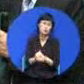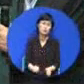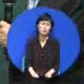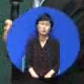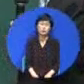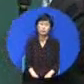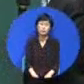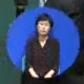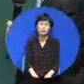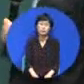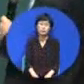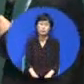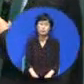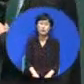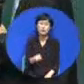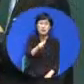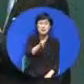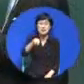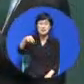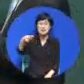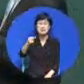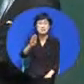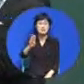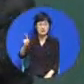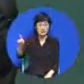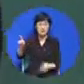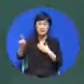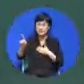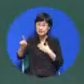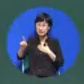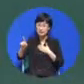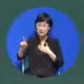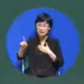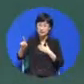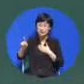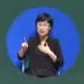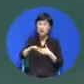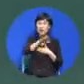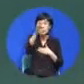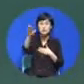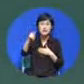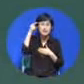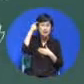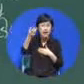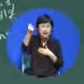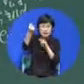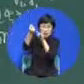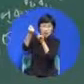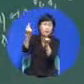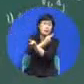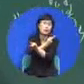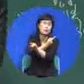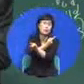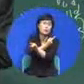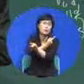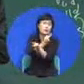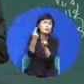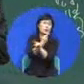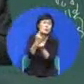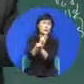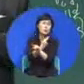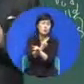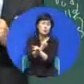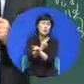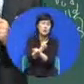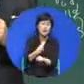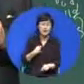the covenant and all the members of the Israelite community gathered together in prayer. 바꾸세요. So start, remember what I said in the